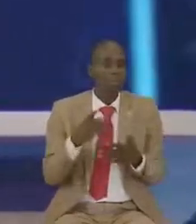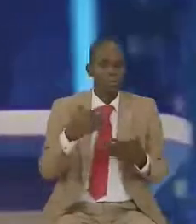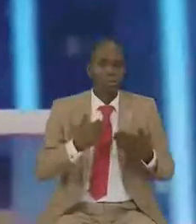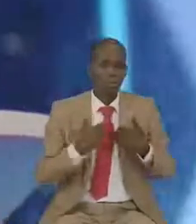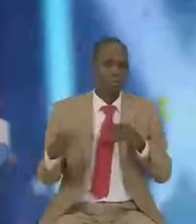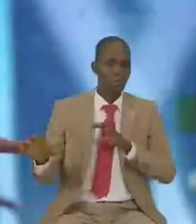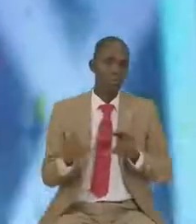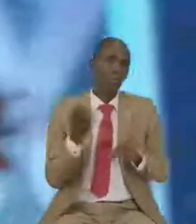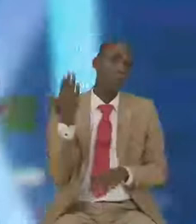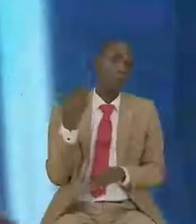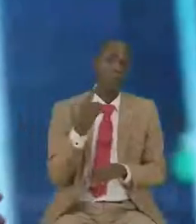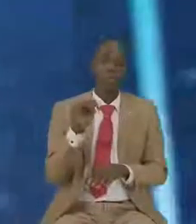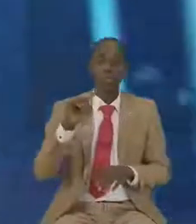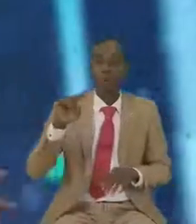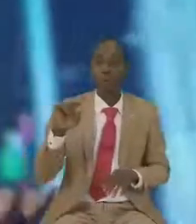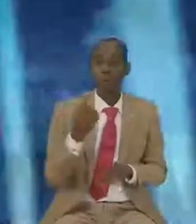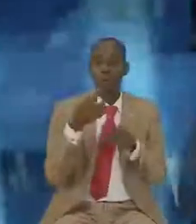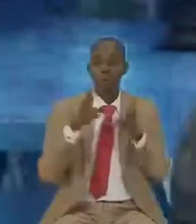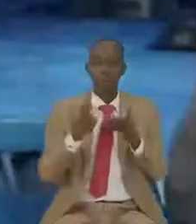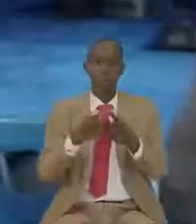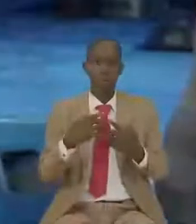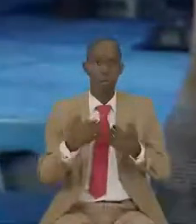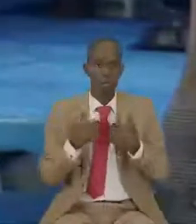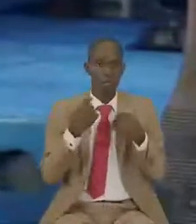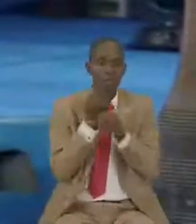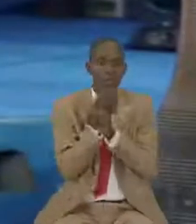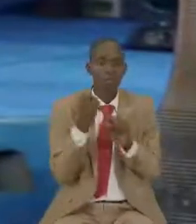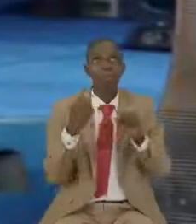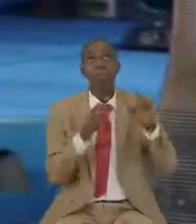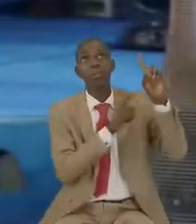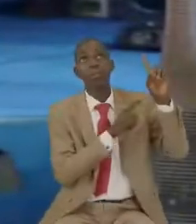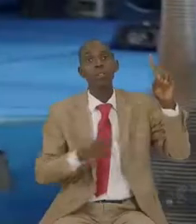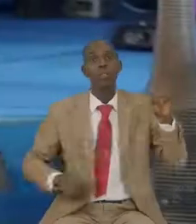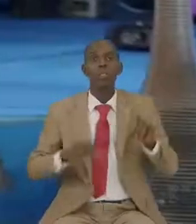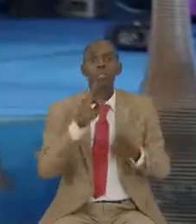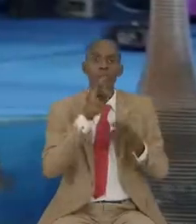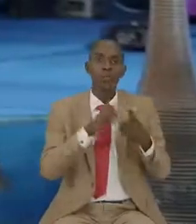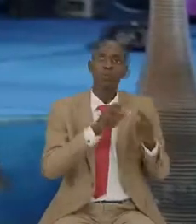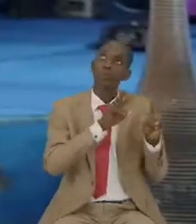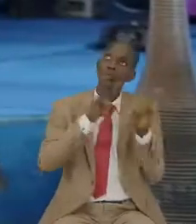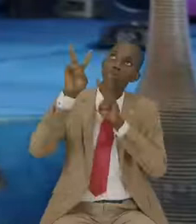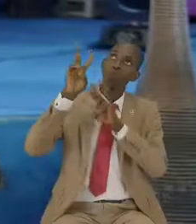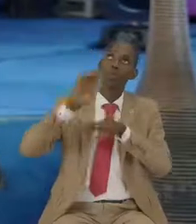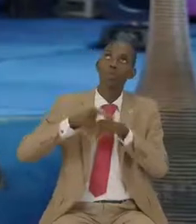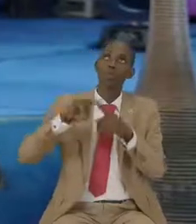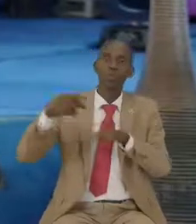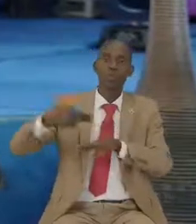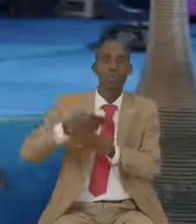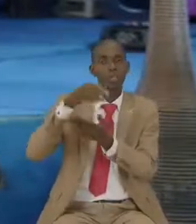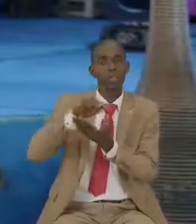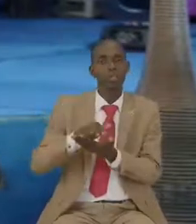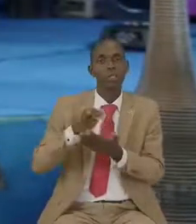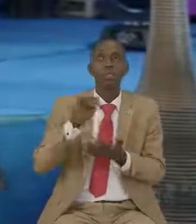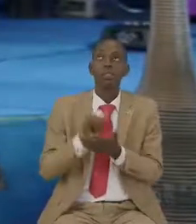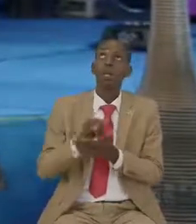trouvez, qui que vous soyez, quel que soit ce que vous avez fait. Le seul moyen d'avoir le salut du